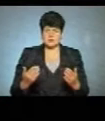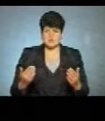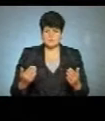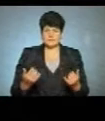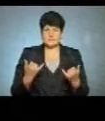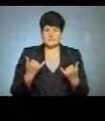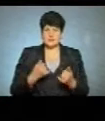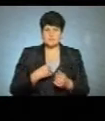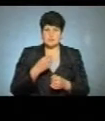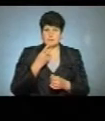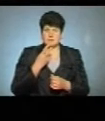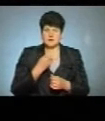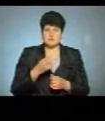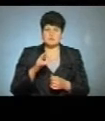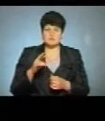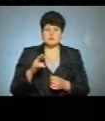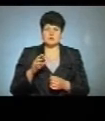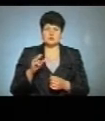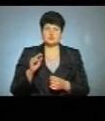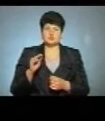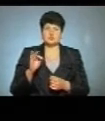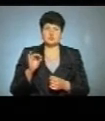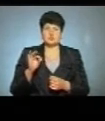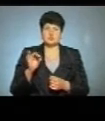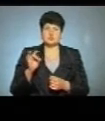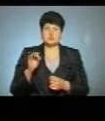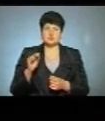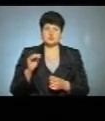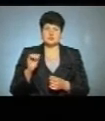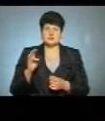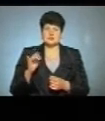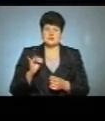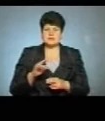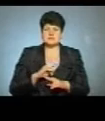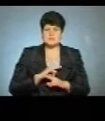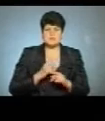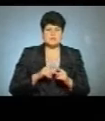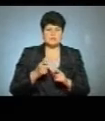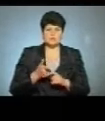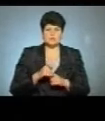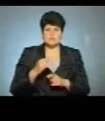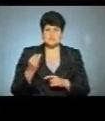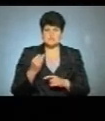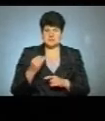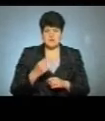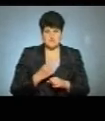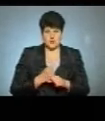ми бачимо Ярослава Мельяна «Журжини смерті». Дуже цікава робота. А це в